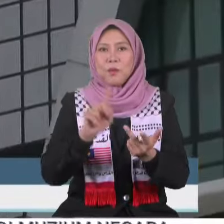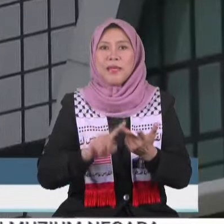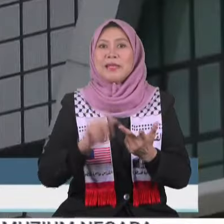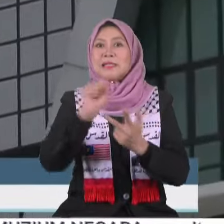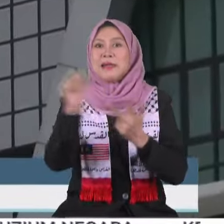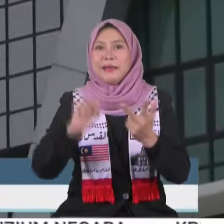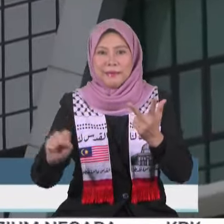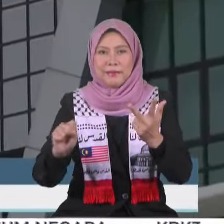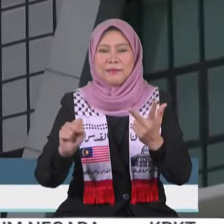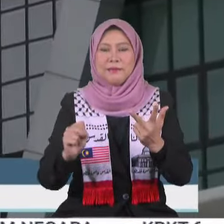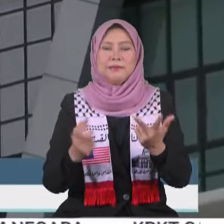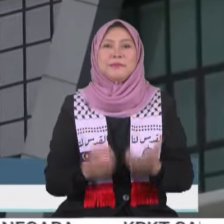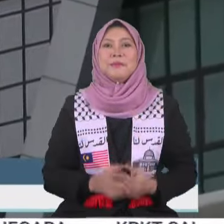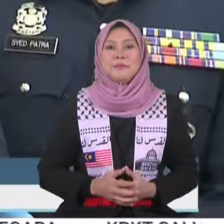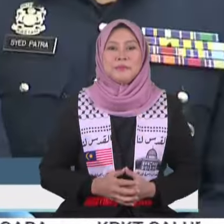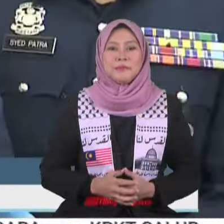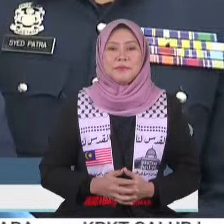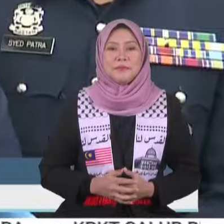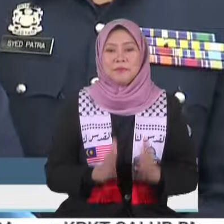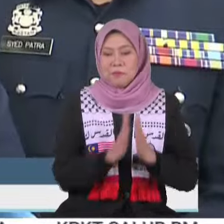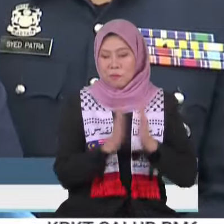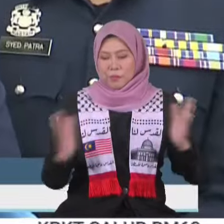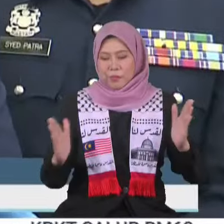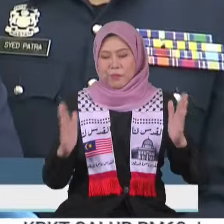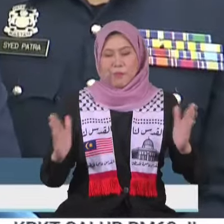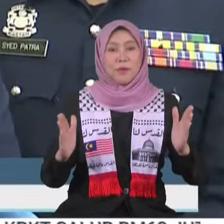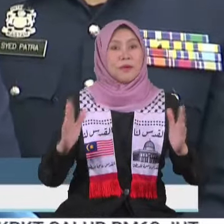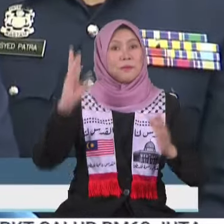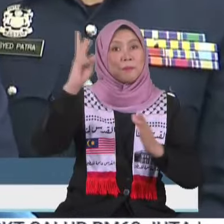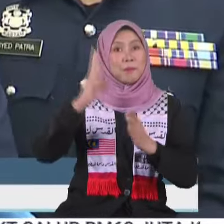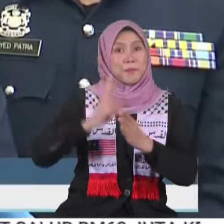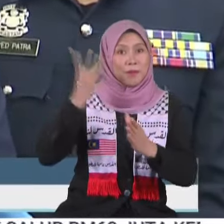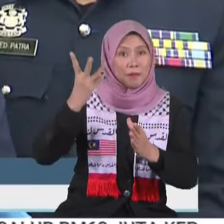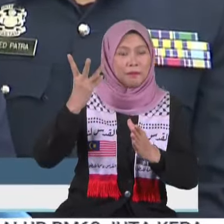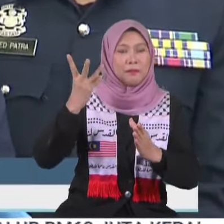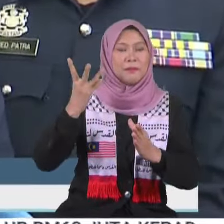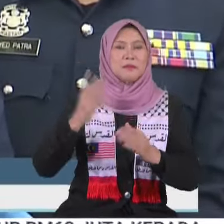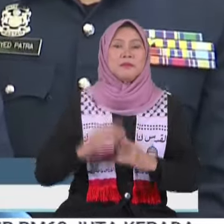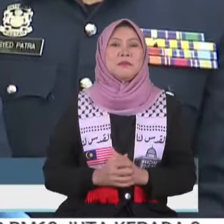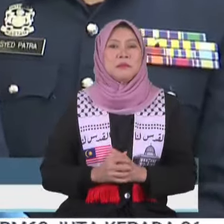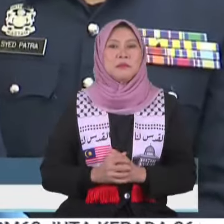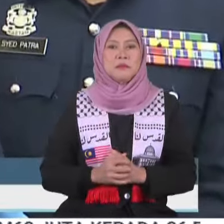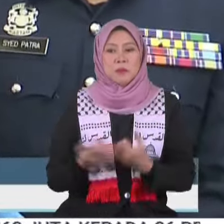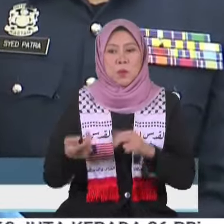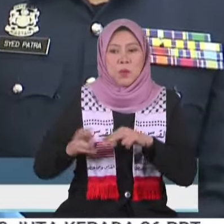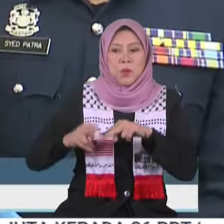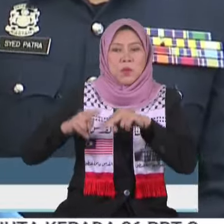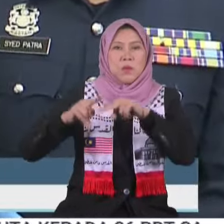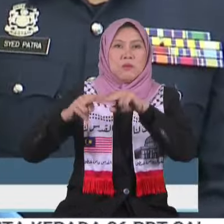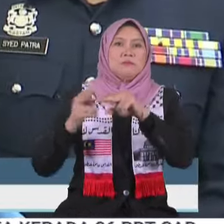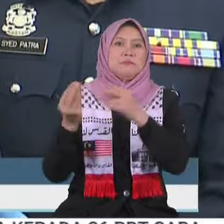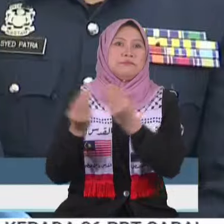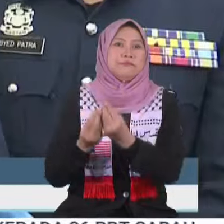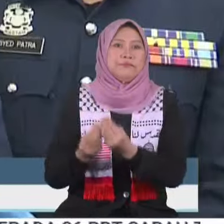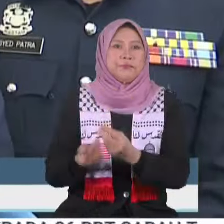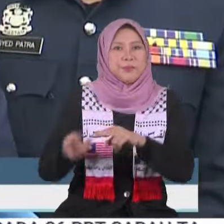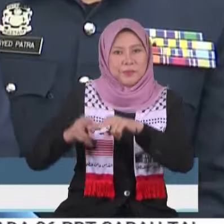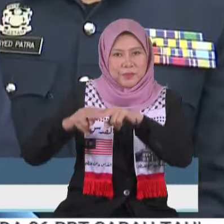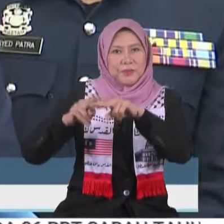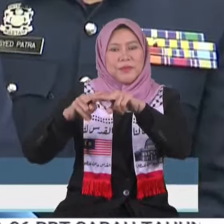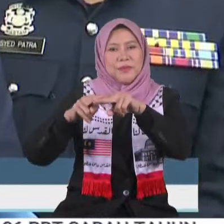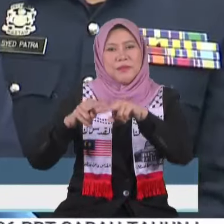Sandakan. Untuk tempoh 6 bulan pertama ni dari segi volume meningkatlah.